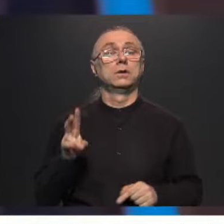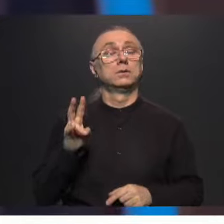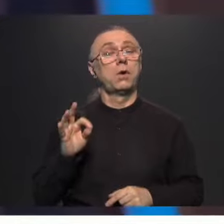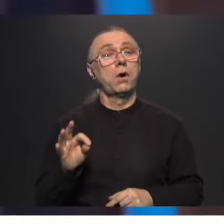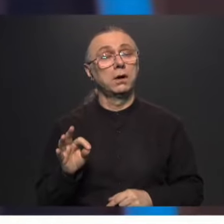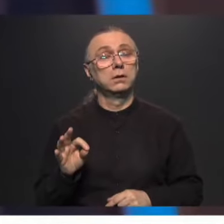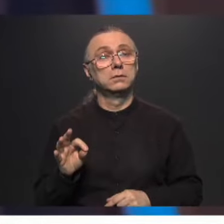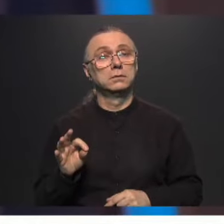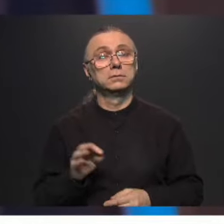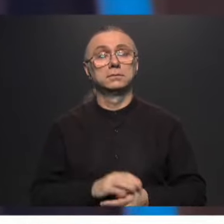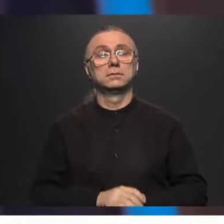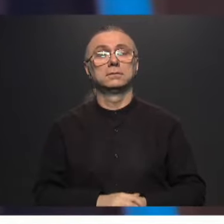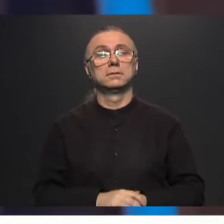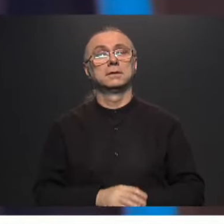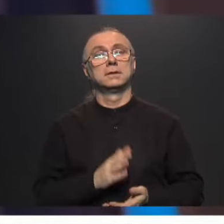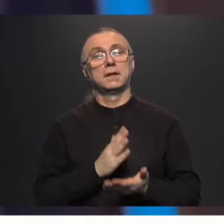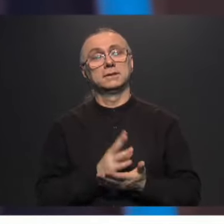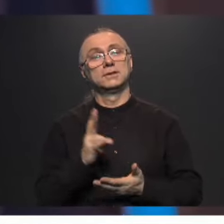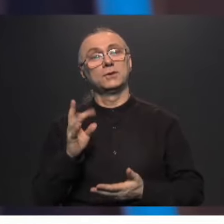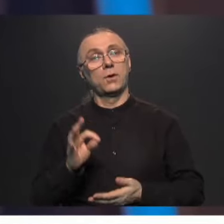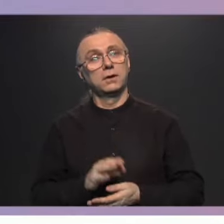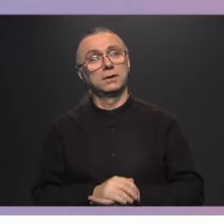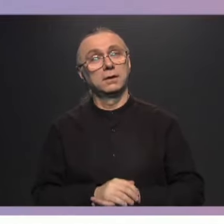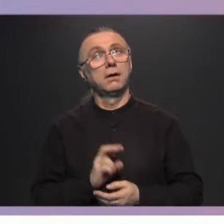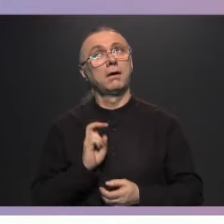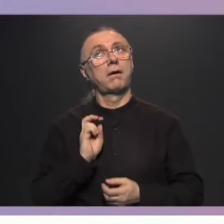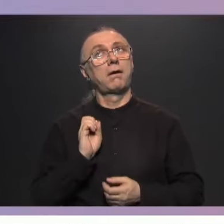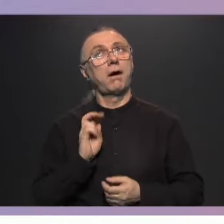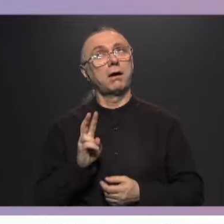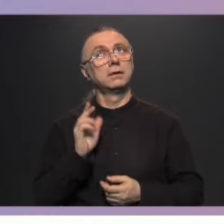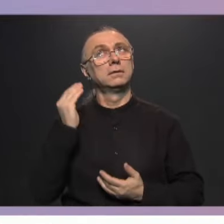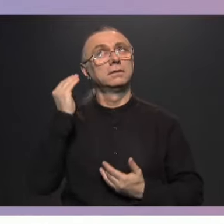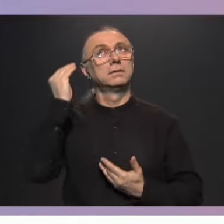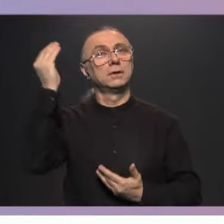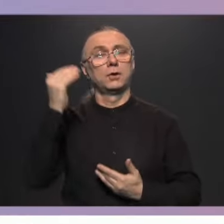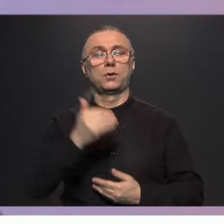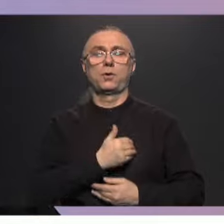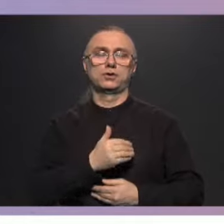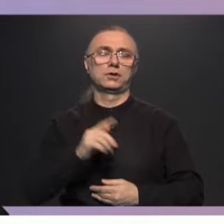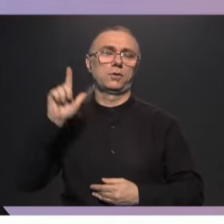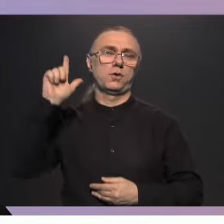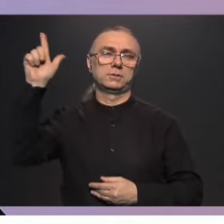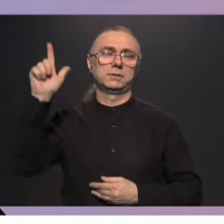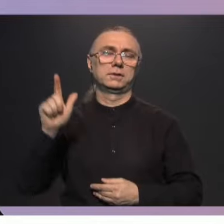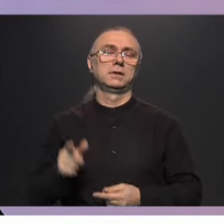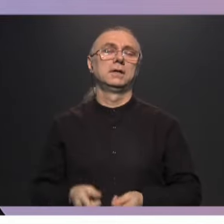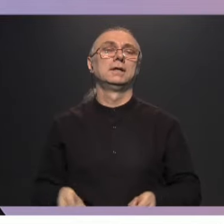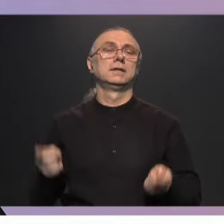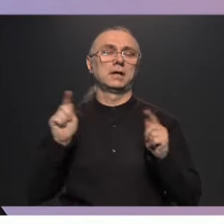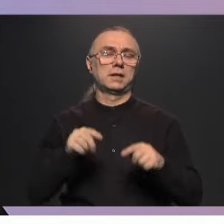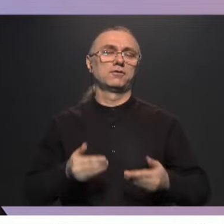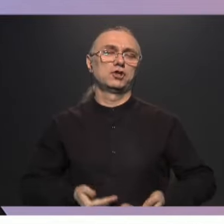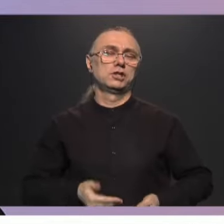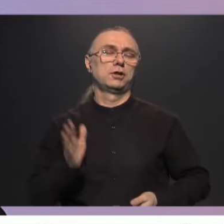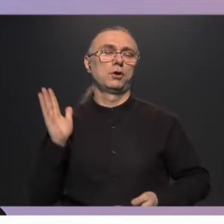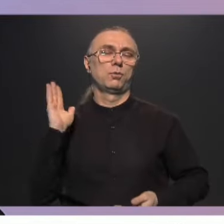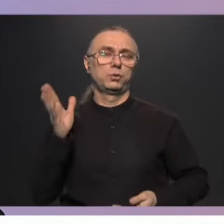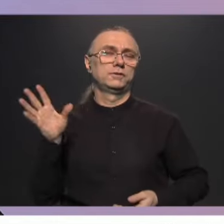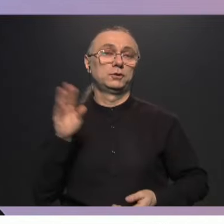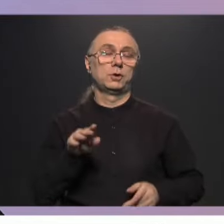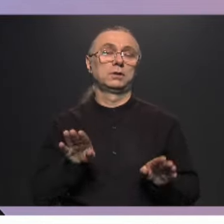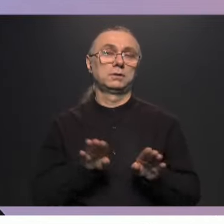но, как ты хочешь, Господи. И вот тогда в жизни будет так, как хочет Он. И то, что